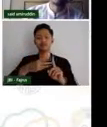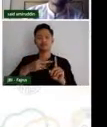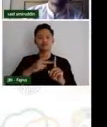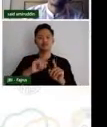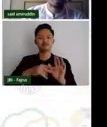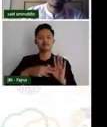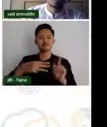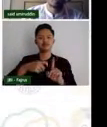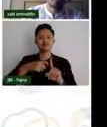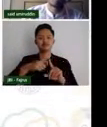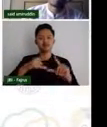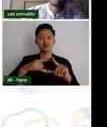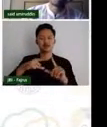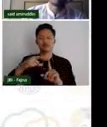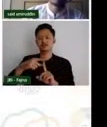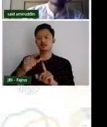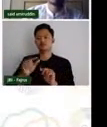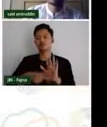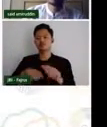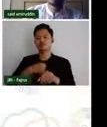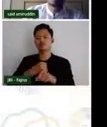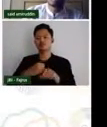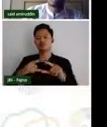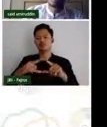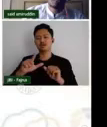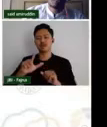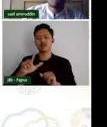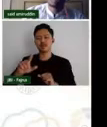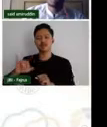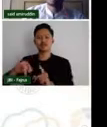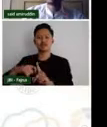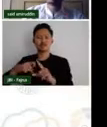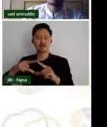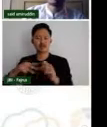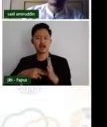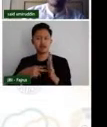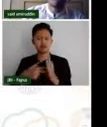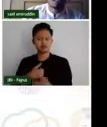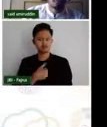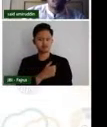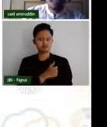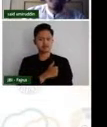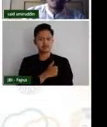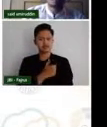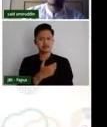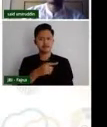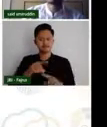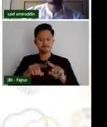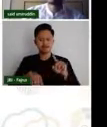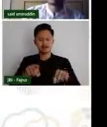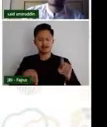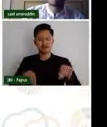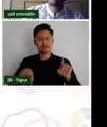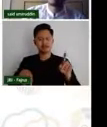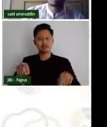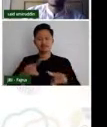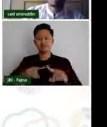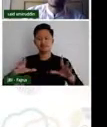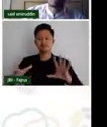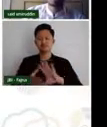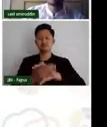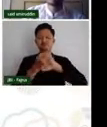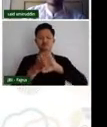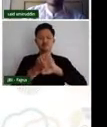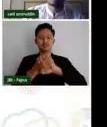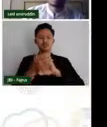dari semboyan Bhinneka Tunggal Ika itu yaitu mengartikan bahwa bangsa kita adalah bangsa yang beragam namun kita tetap bersatu, ya,